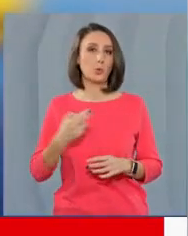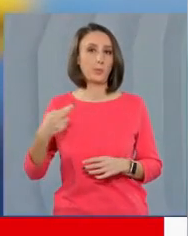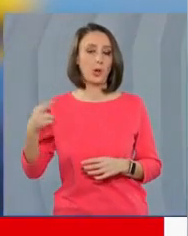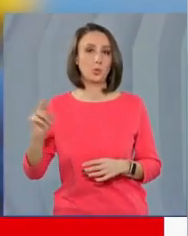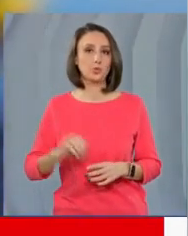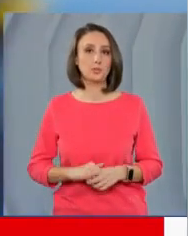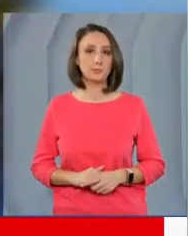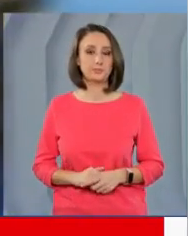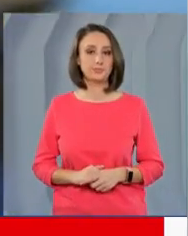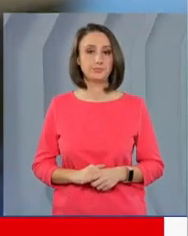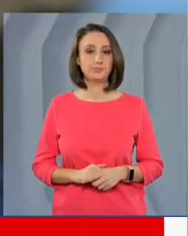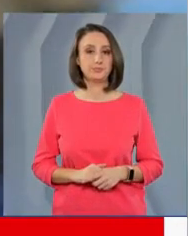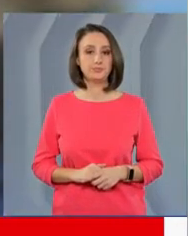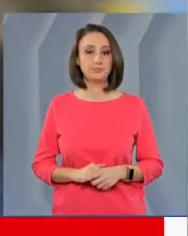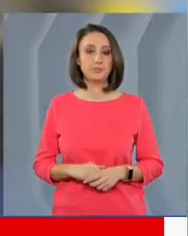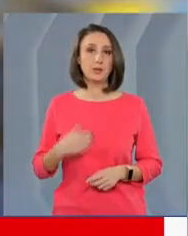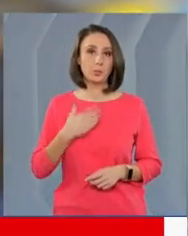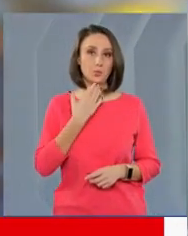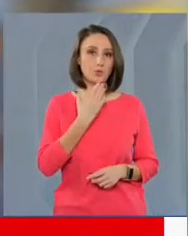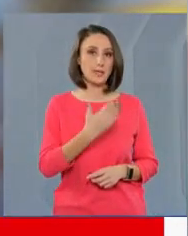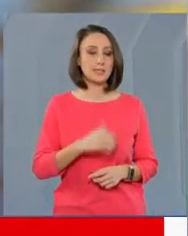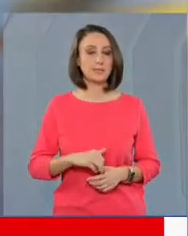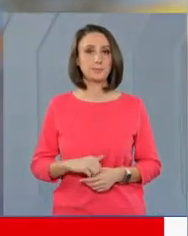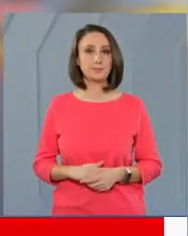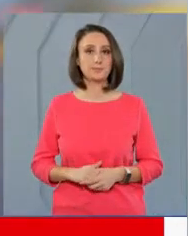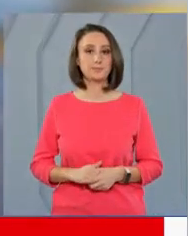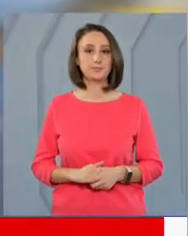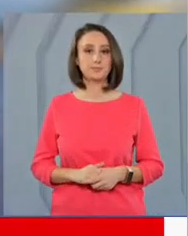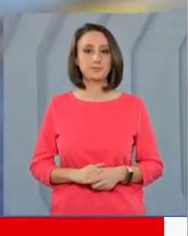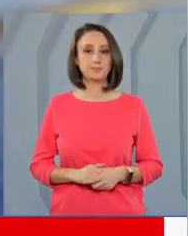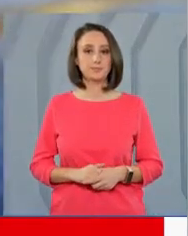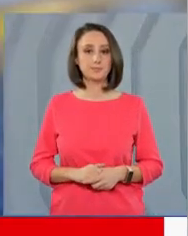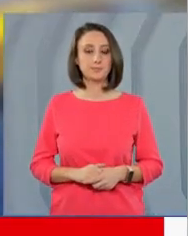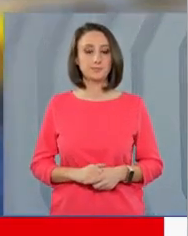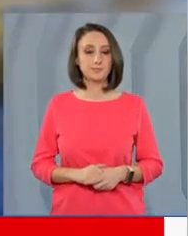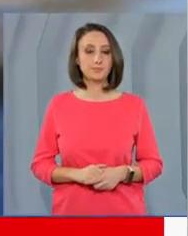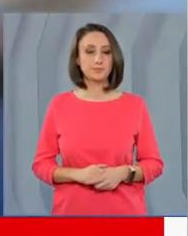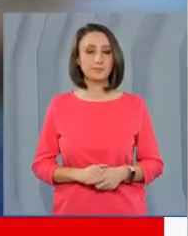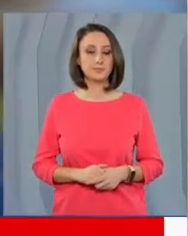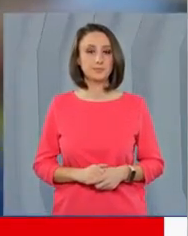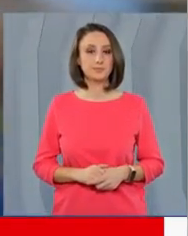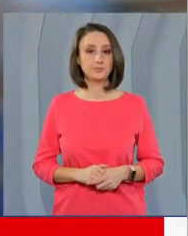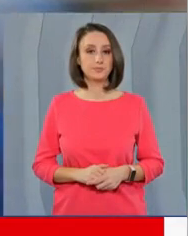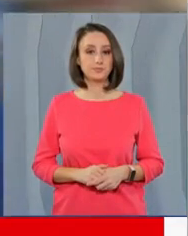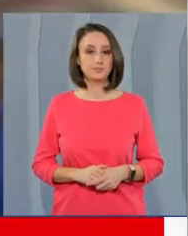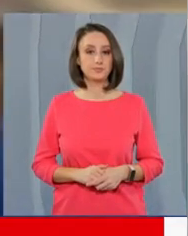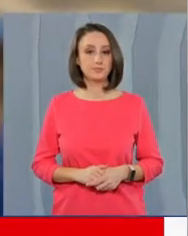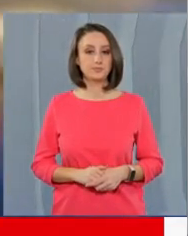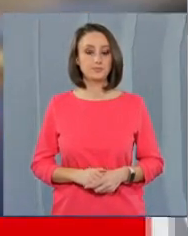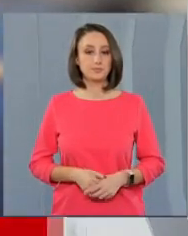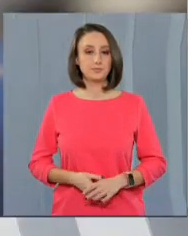prelungi avertizarea. Vă mulțumesc foarte mult pentru intervenție și pentru aceste informații. George Tudorache a fost hidrolog de